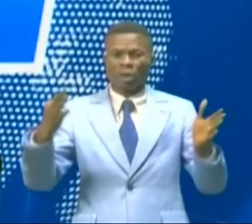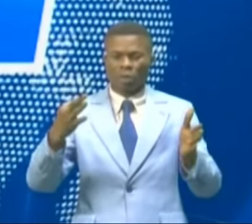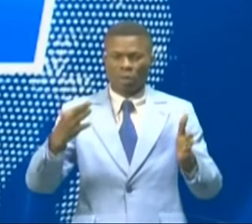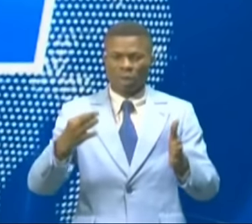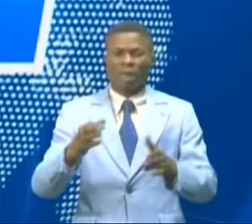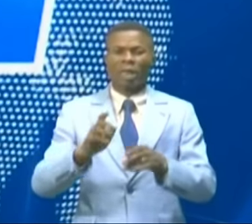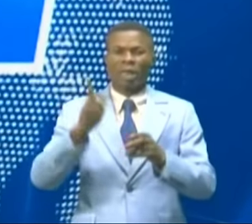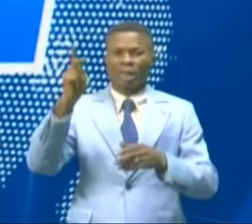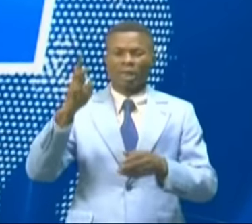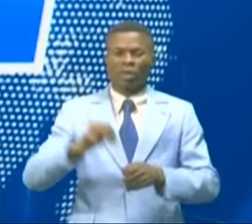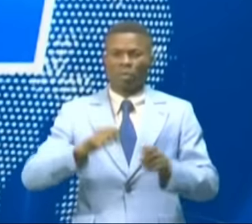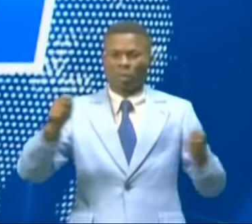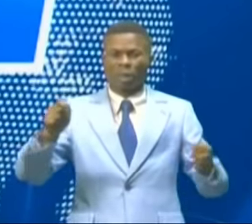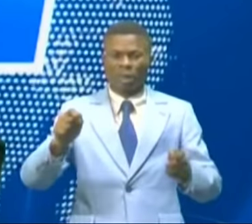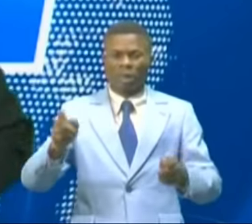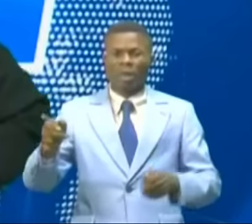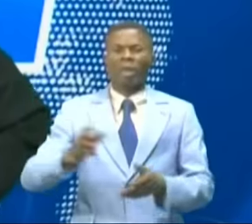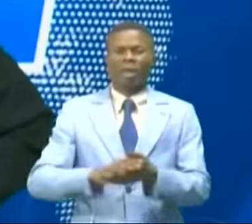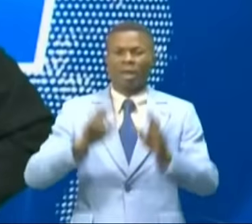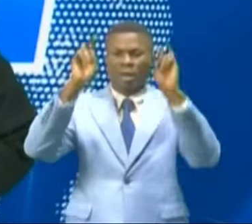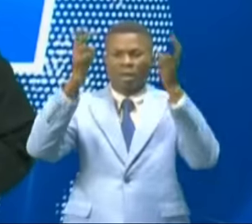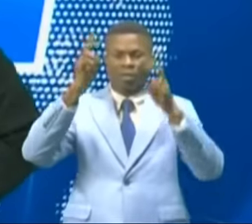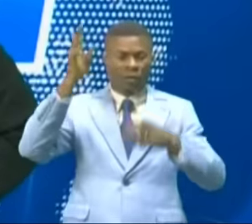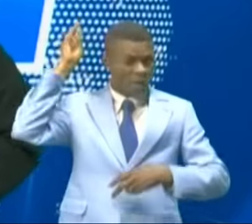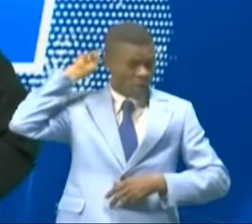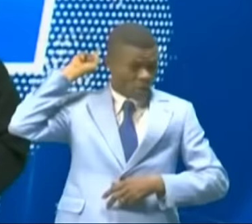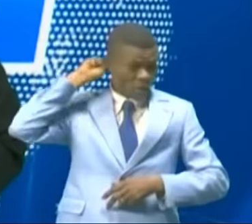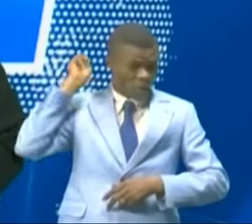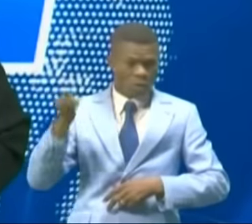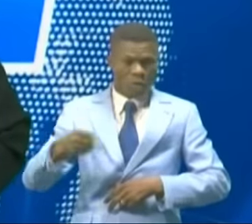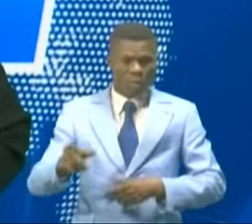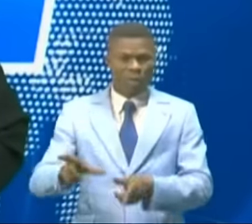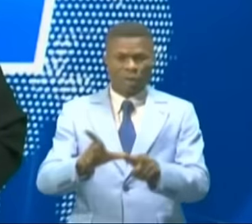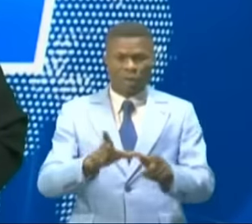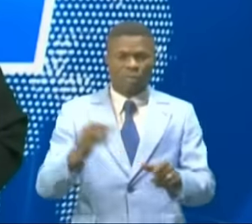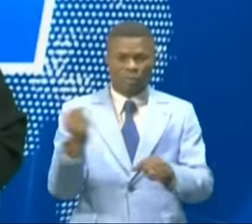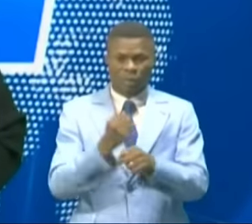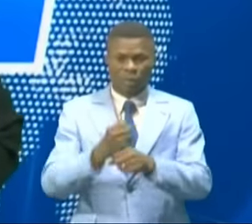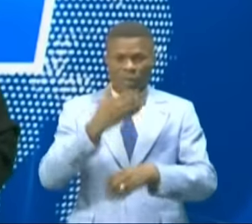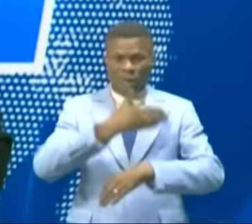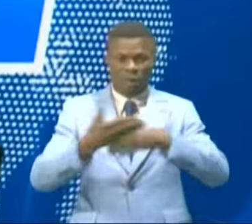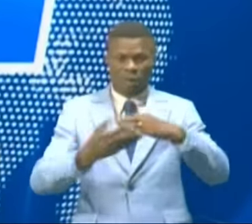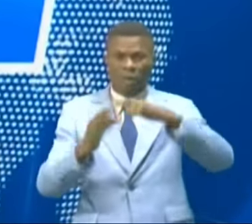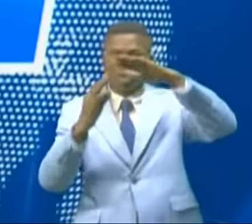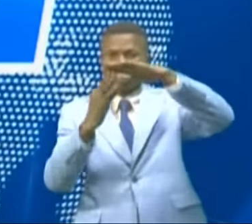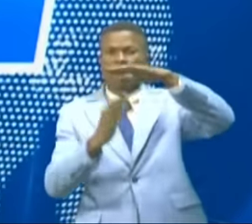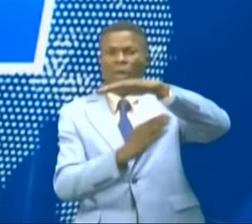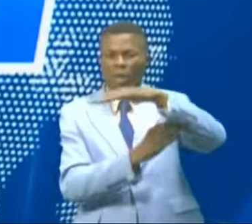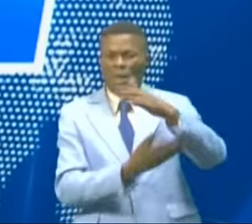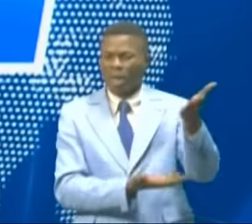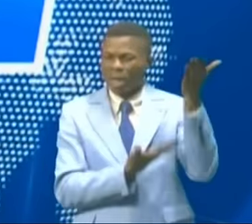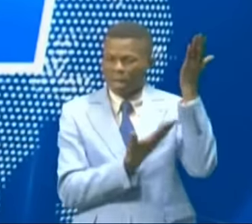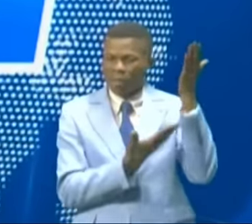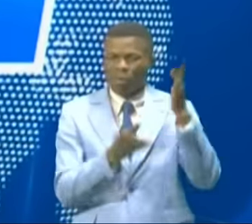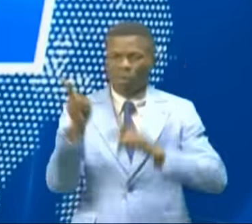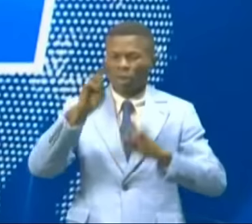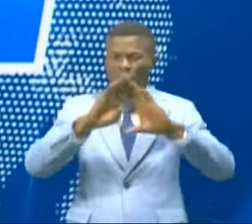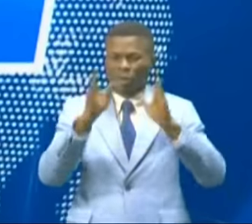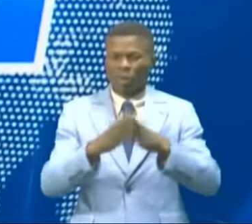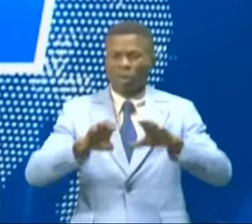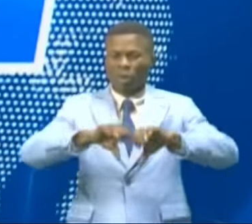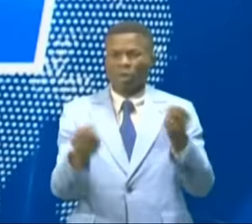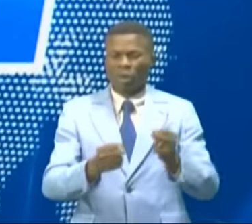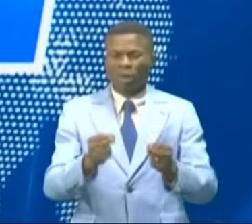Kolwezi dans la province du Lualaba. Justement, les travaux de réhabilitation de ces ponts d'intérêt public endommagés